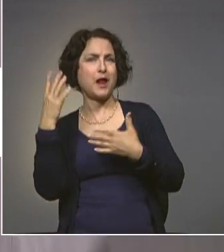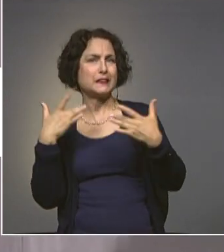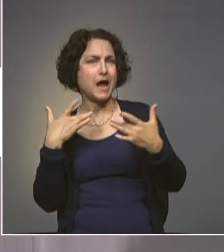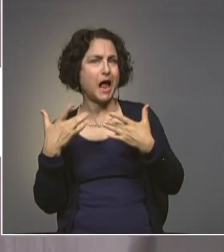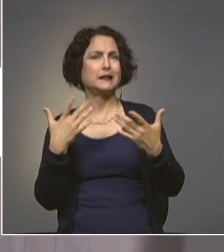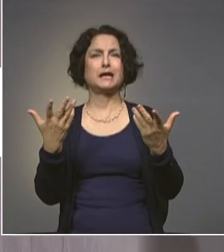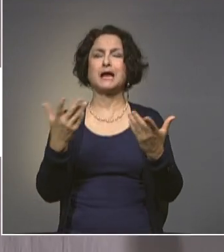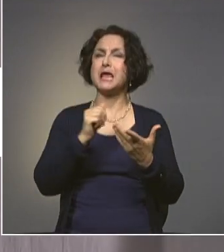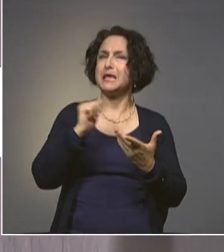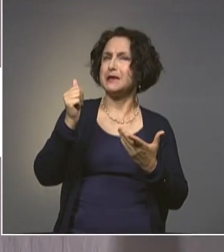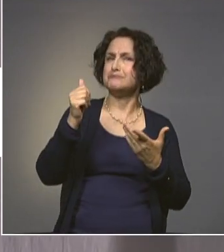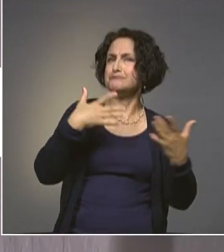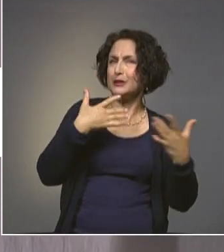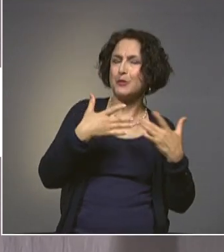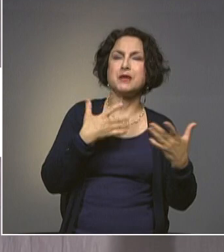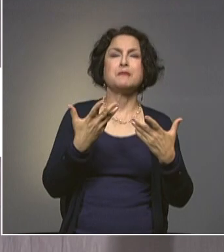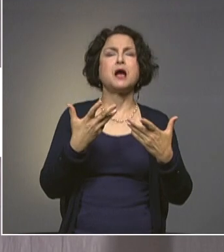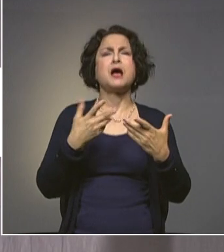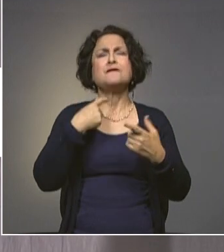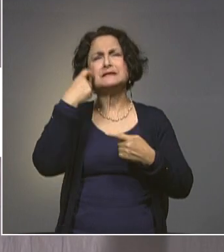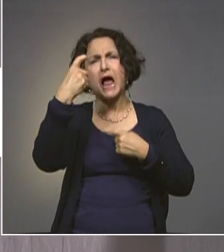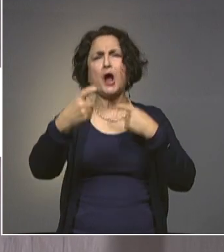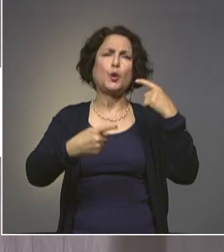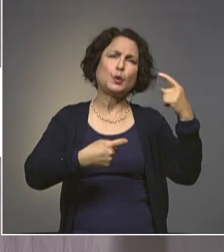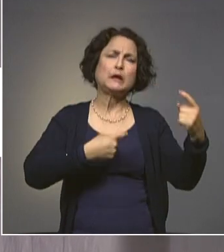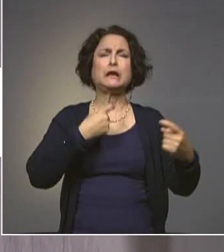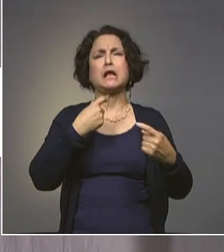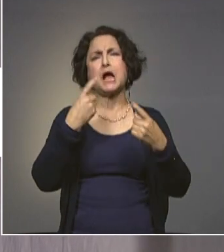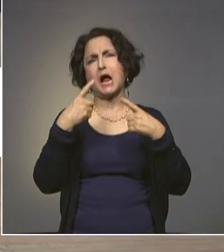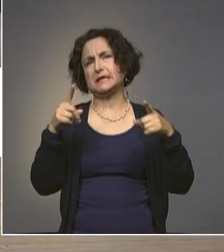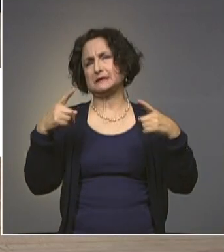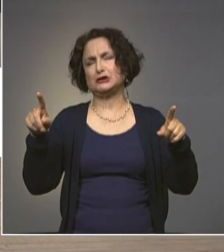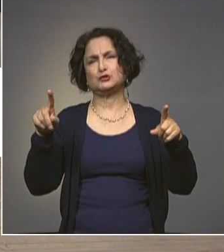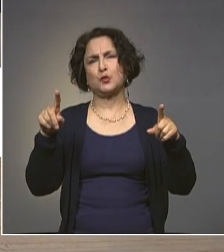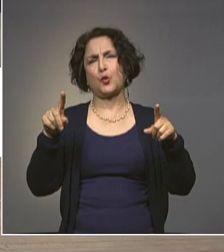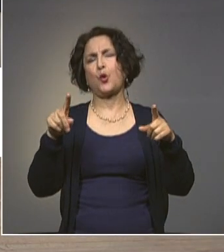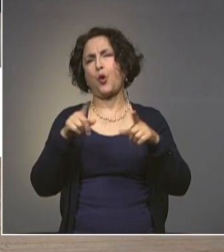тези степени? Всяка година има различно жури. Тази година